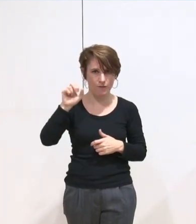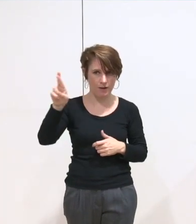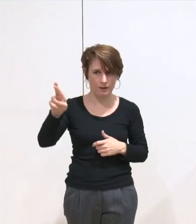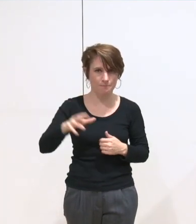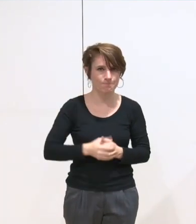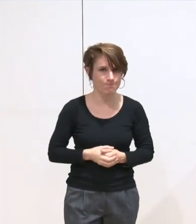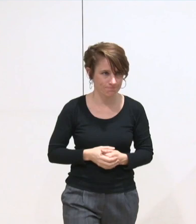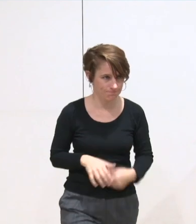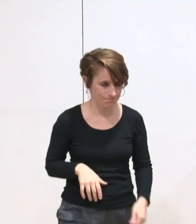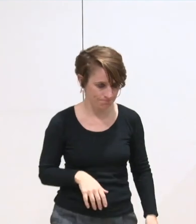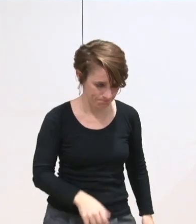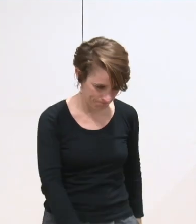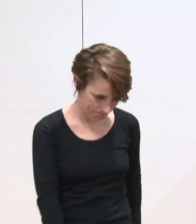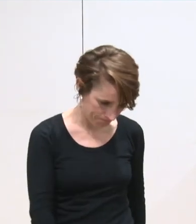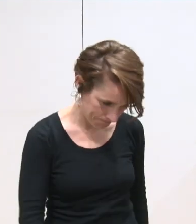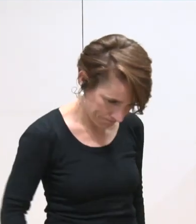On estime